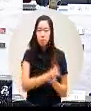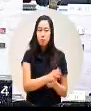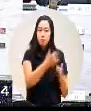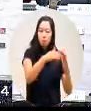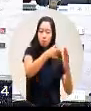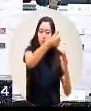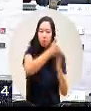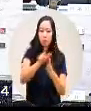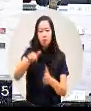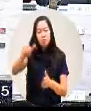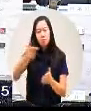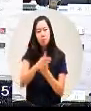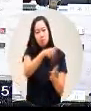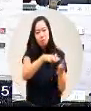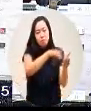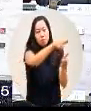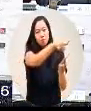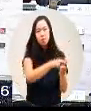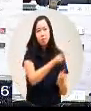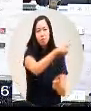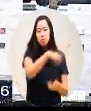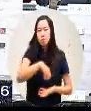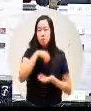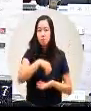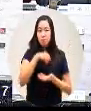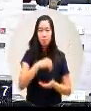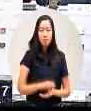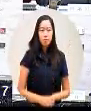老师，你变啊领导，我替伊烦恼。我讲真正的，